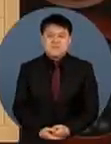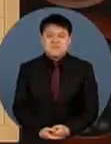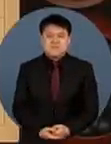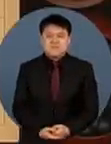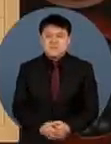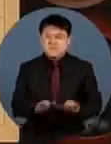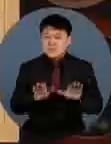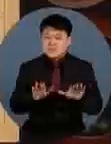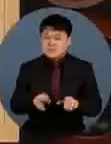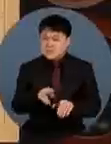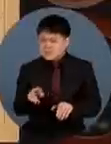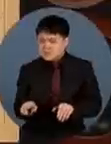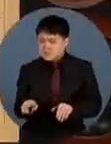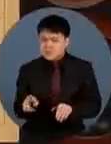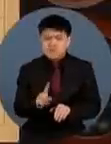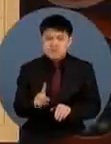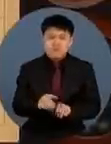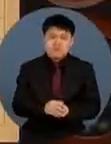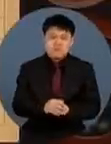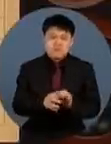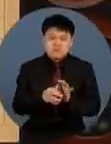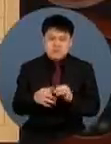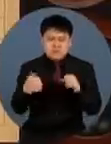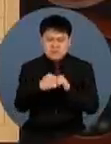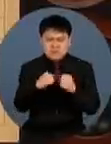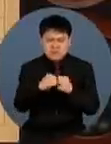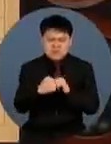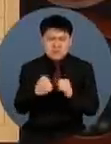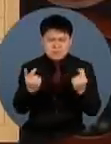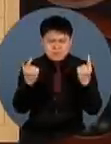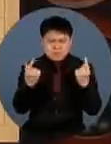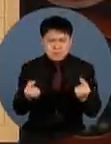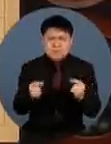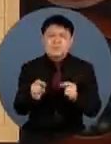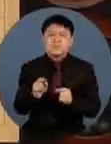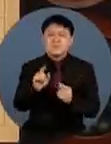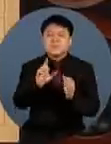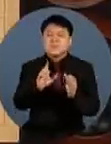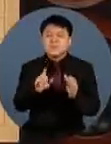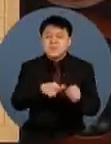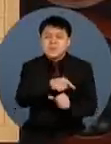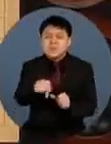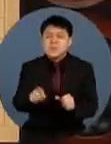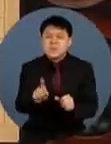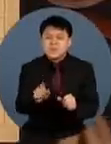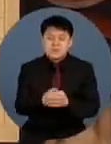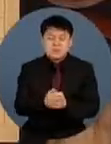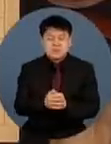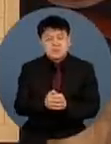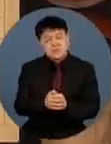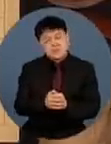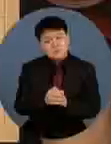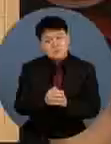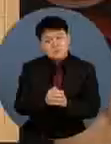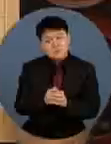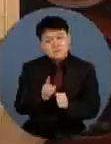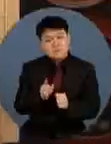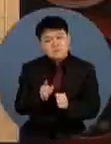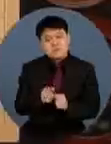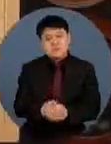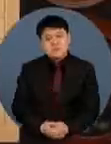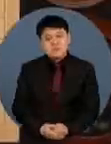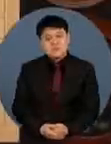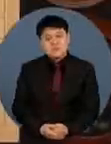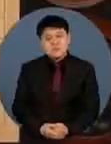자, 지금 뭐 이 바둑은 계속 전투인데요. 흐름은 어떻습니까? 흐름은 아무래도 네,